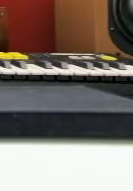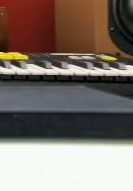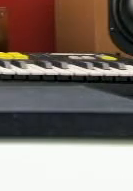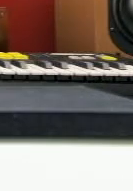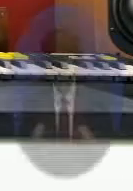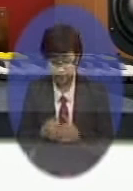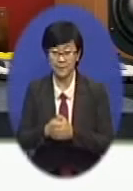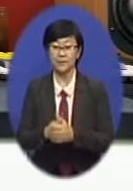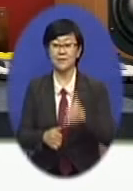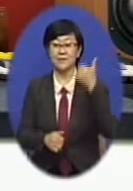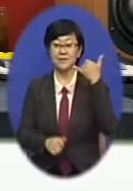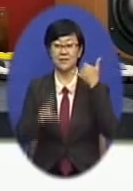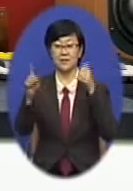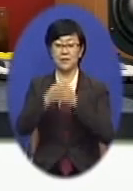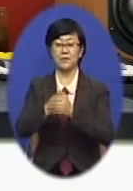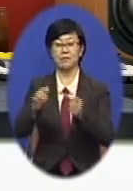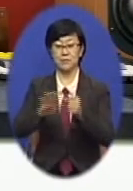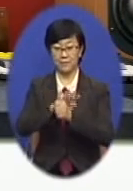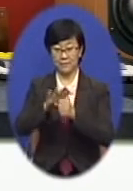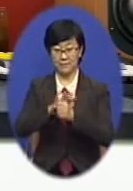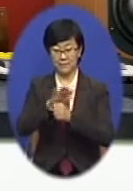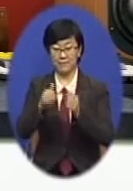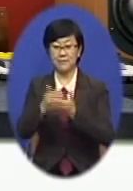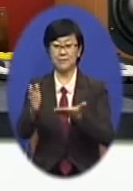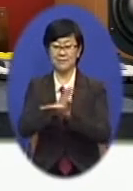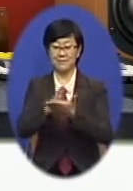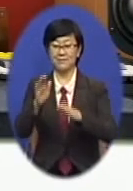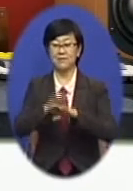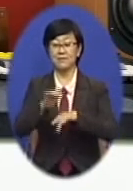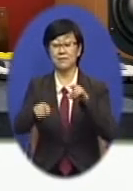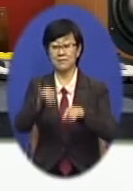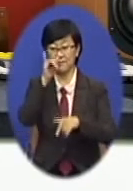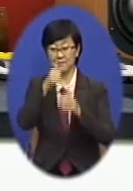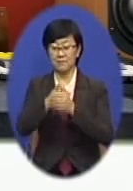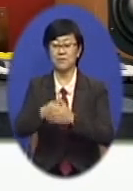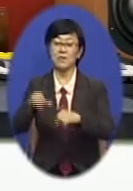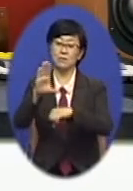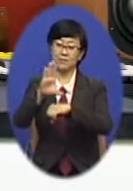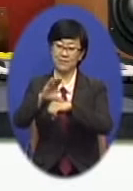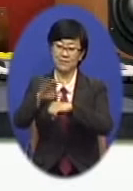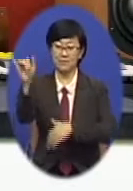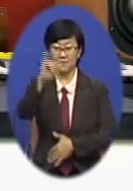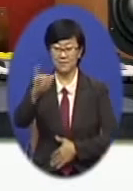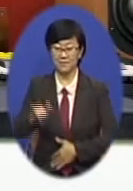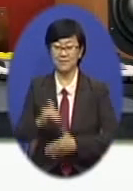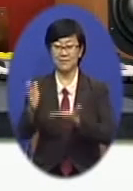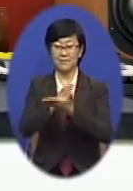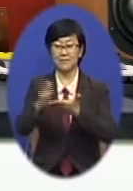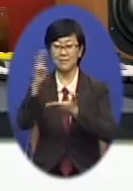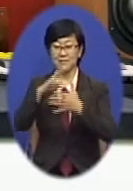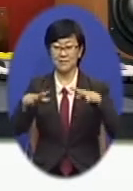안녕하세요. 전화 한 통으로 사랑과 나눔을 실천하는 생방송 전국